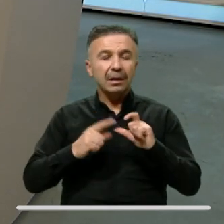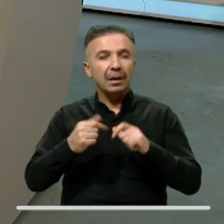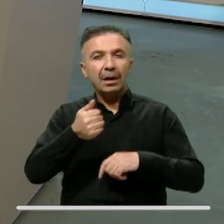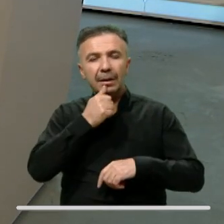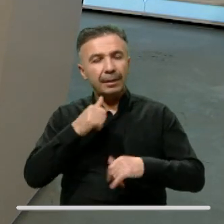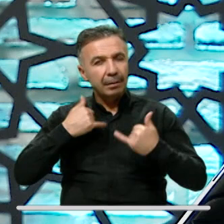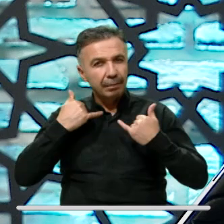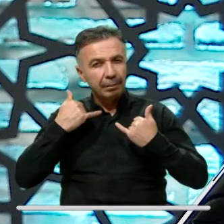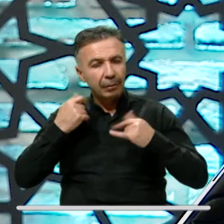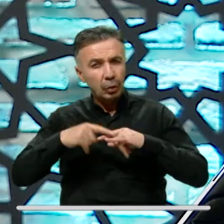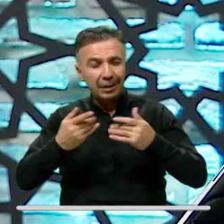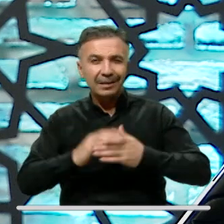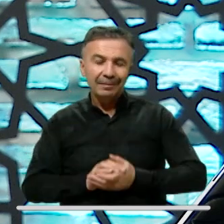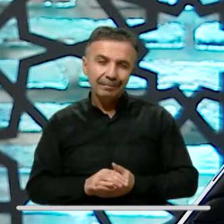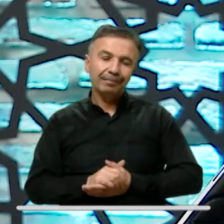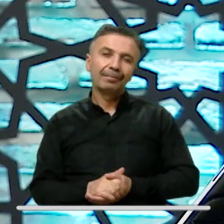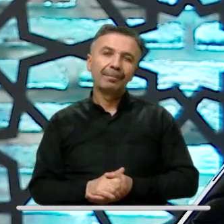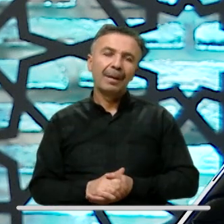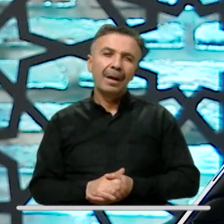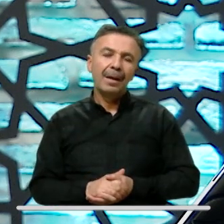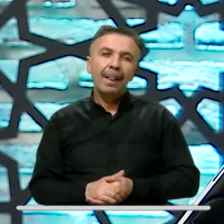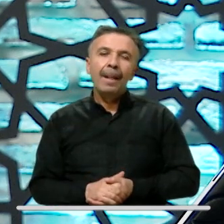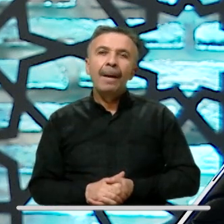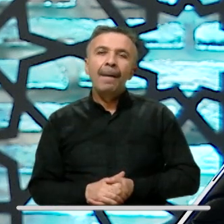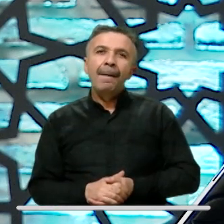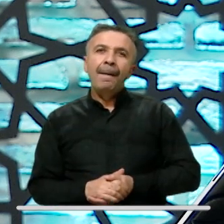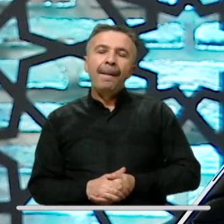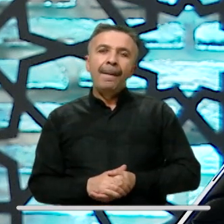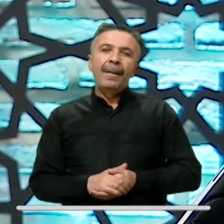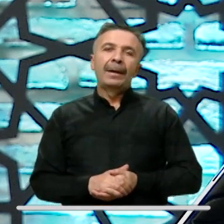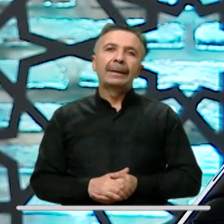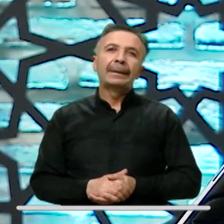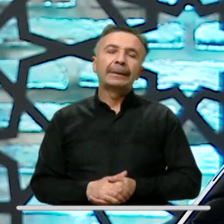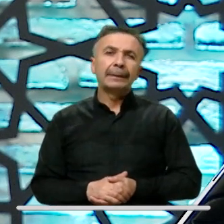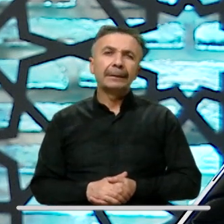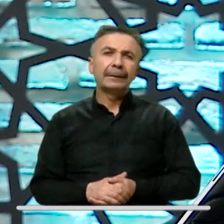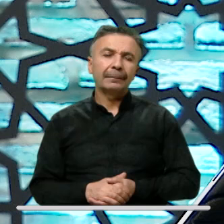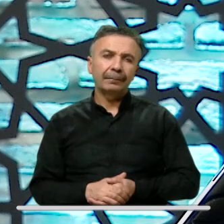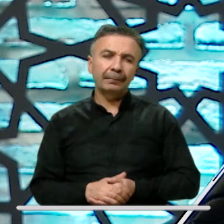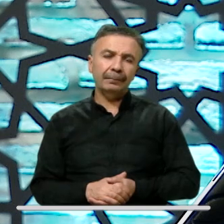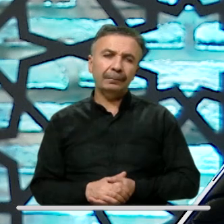Ankara'dan Salih Bey. Televizyonun sesini kapatmanız lazım Salih Beyciğim. Hoş buldum.